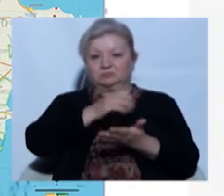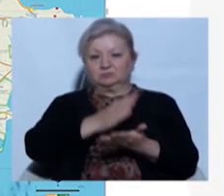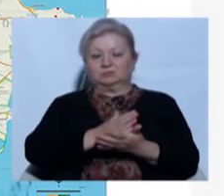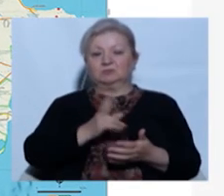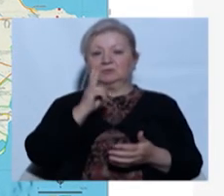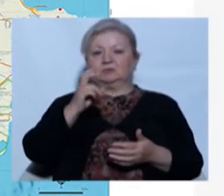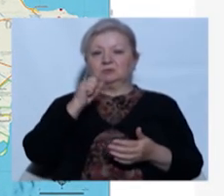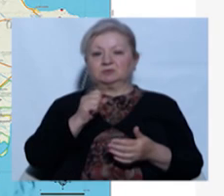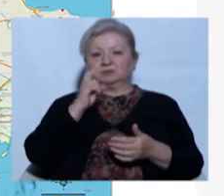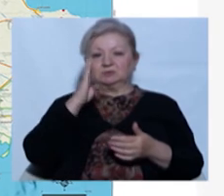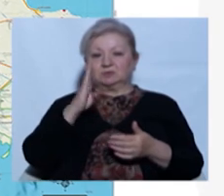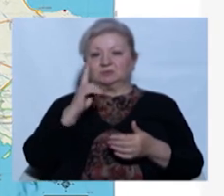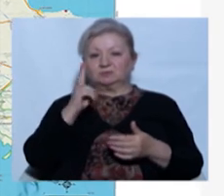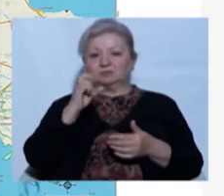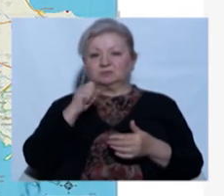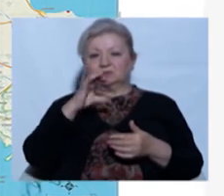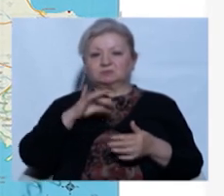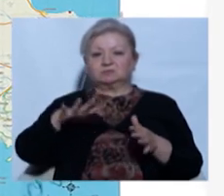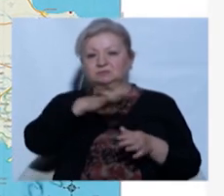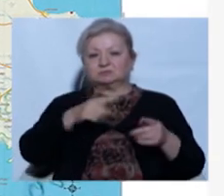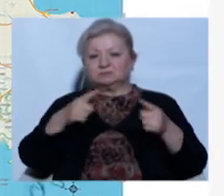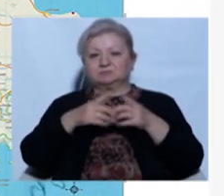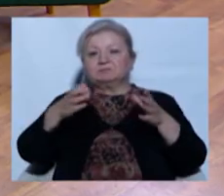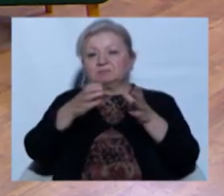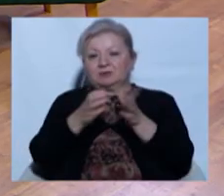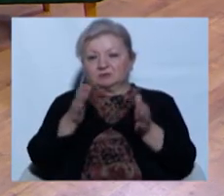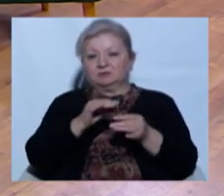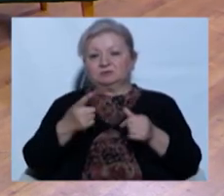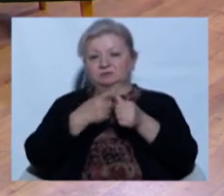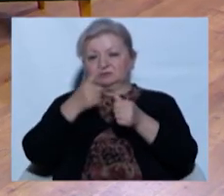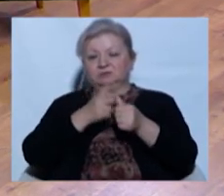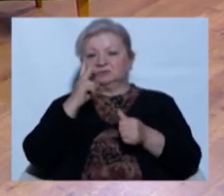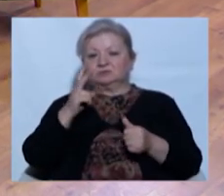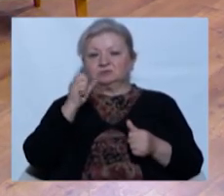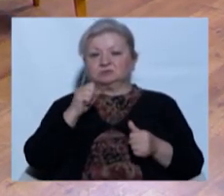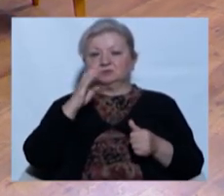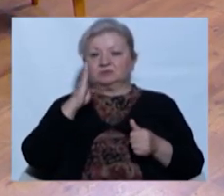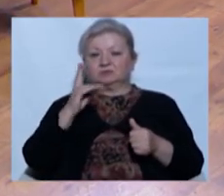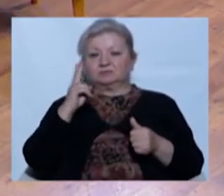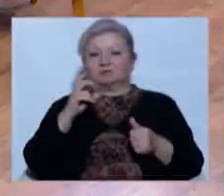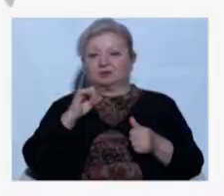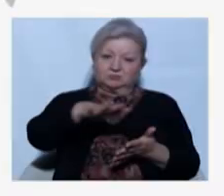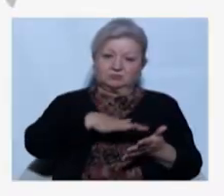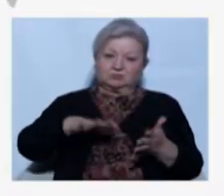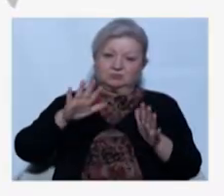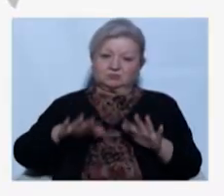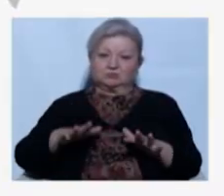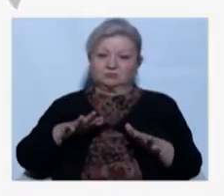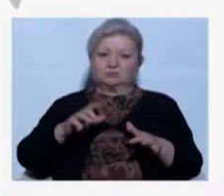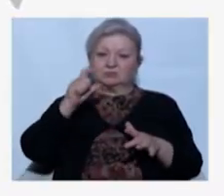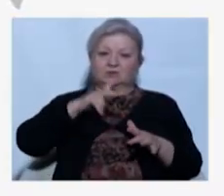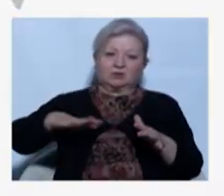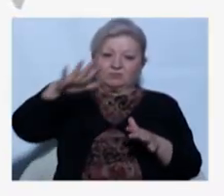რეგიონს, რომელშიც საქართველო მდებარეობს, აი პატარა რეგიონს, ქვია კავკასია, რომელიც თავის მხრივ მდებარეობს